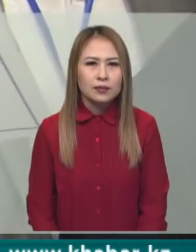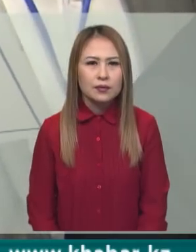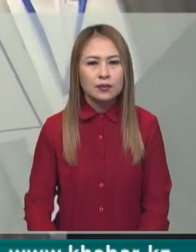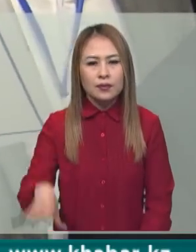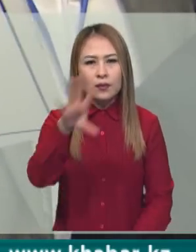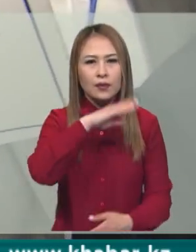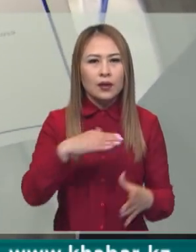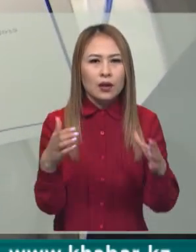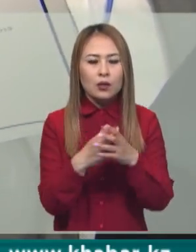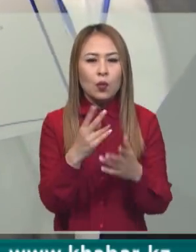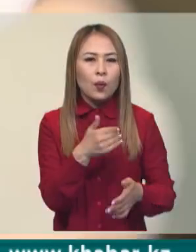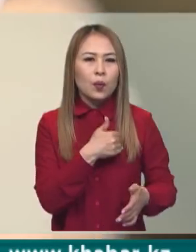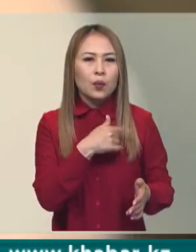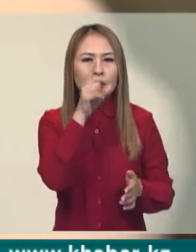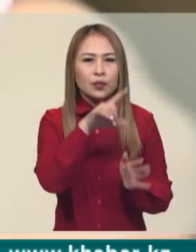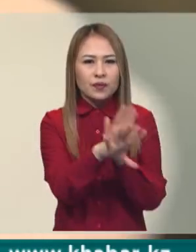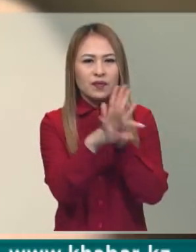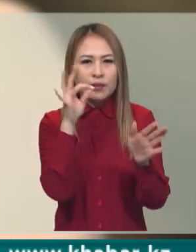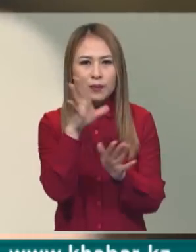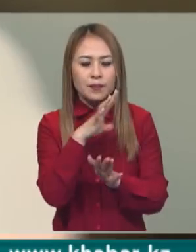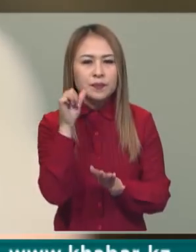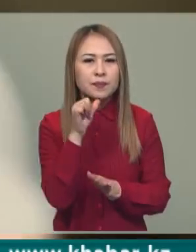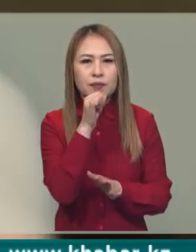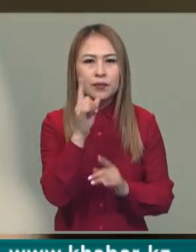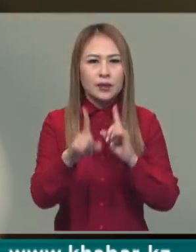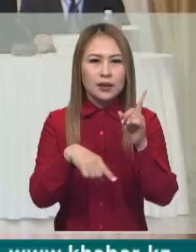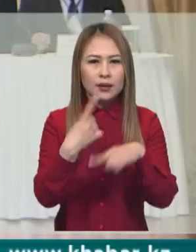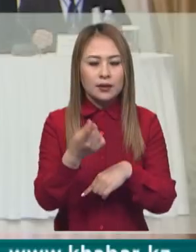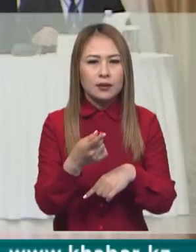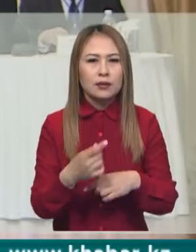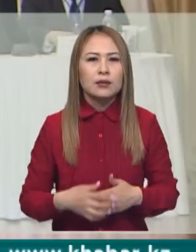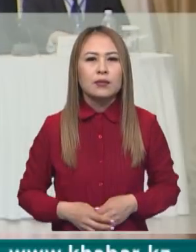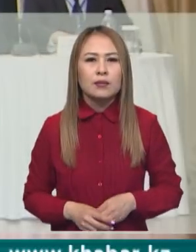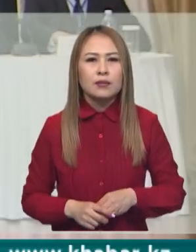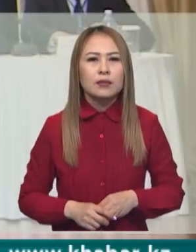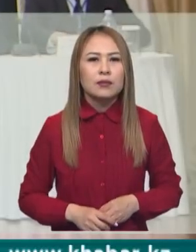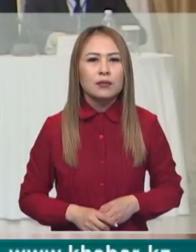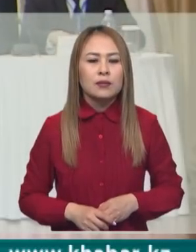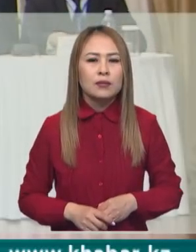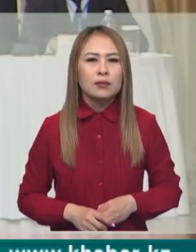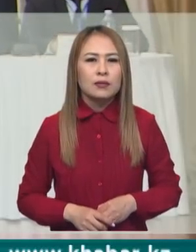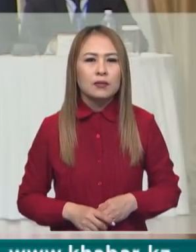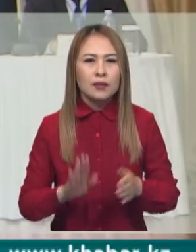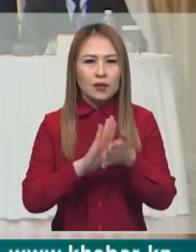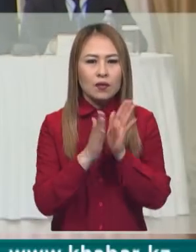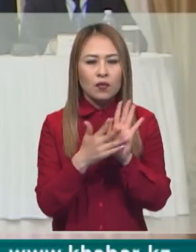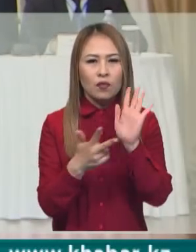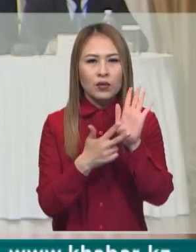Барлық делегат өзі қалаған үміткерге дауыс берді. Қорытындысы келесідей. Кинцел 8